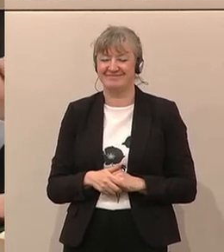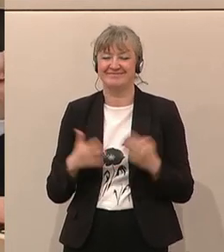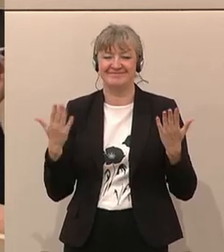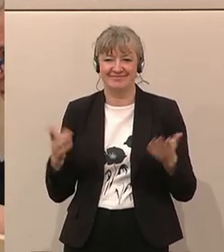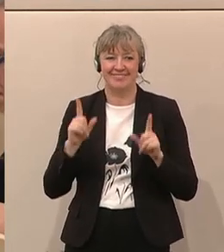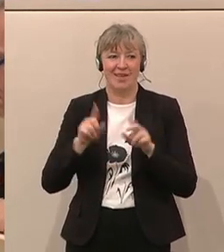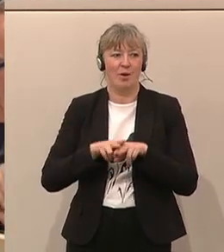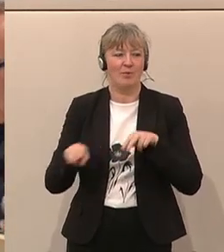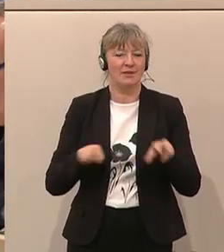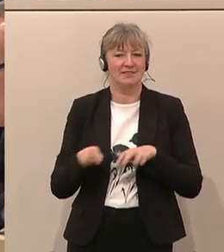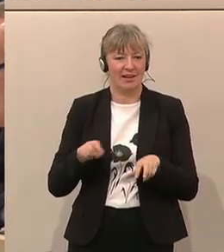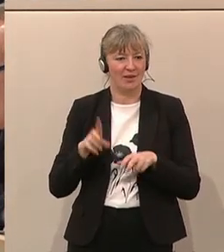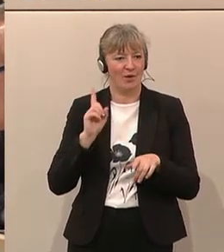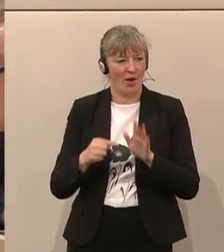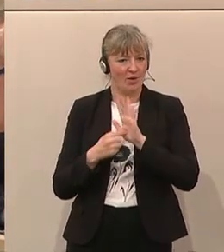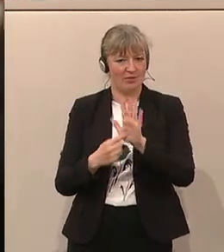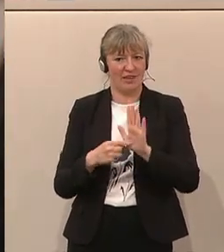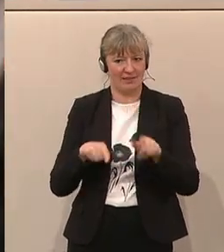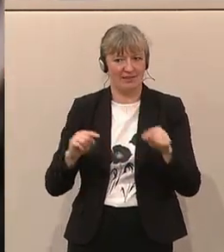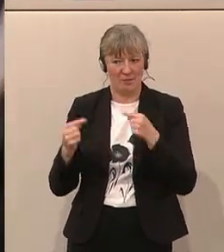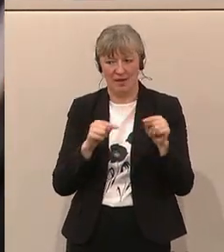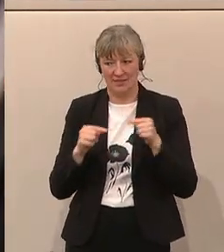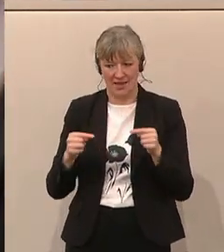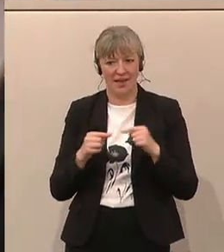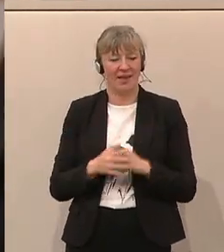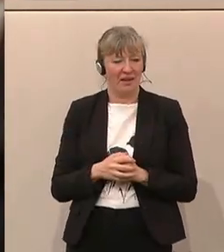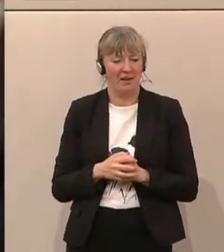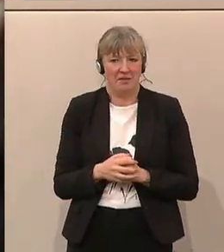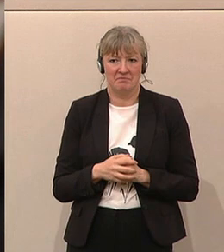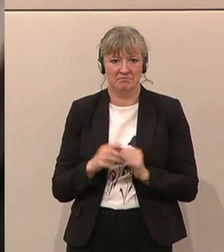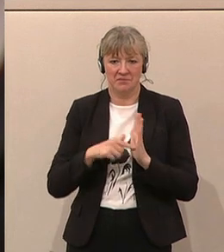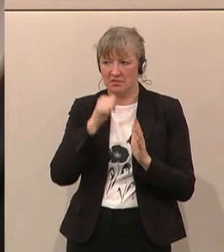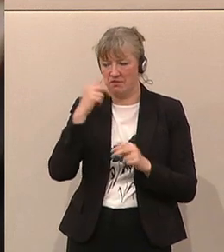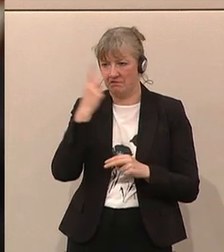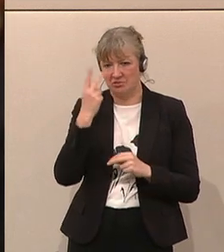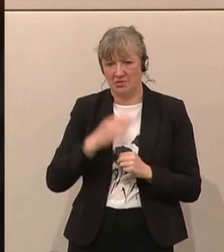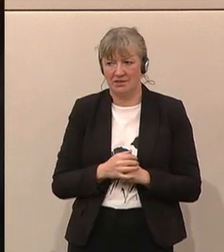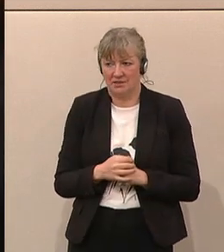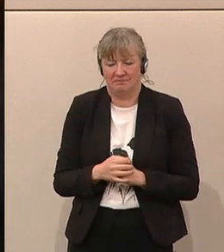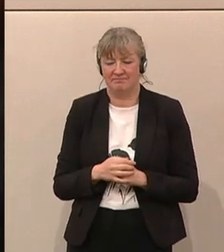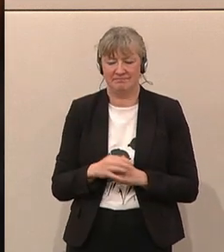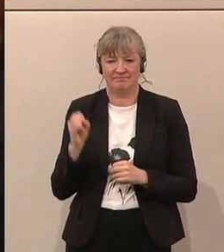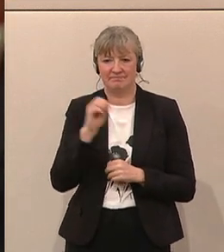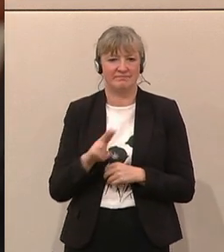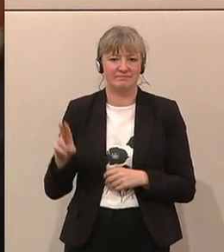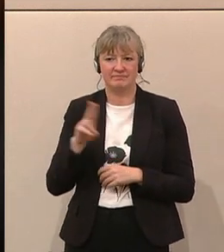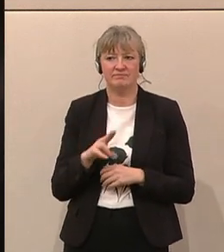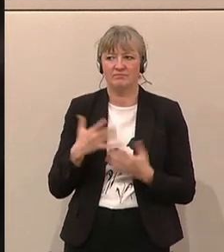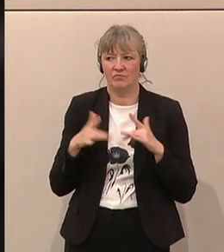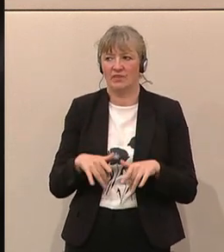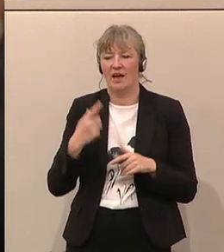Doch die Bundesregierung zeigt auch in dieser Debatte kein Verständnis. In der Europäischen Union gilt